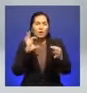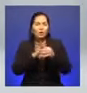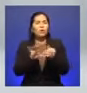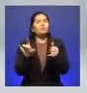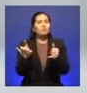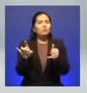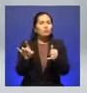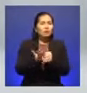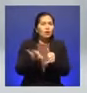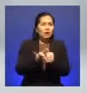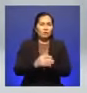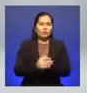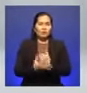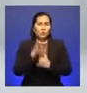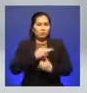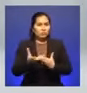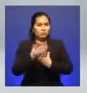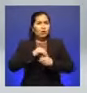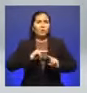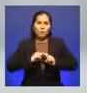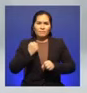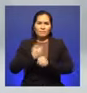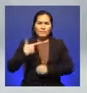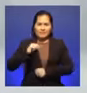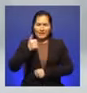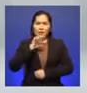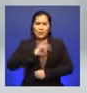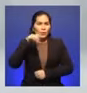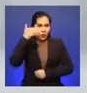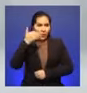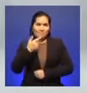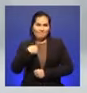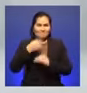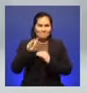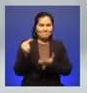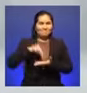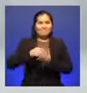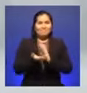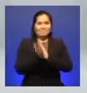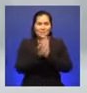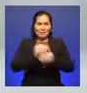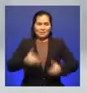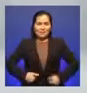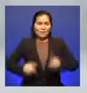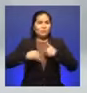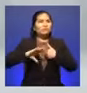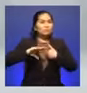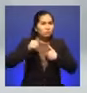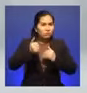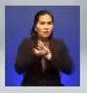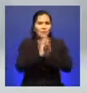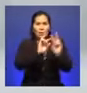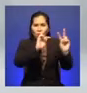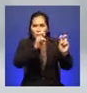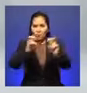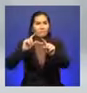ของผู้ต้องขังเองเขาจะต้องเห็นคุณค่าในตัวเองก่อนถึงจะลุกขึ้นมาเปลี่ยนแปลงคุณภาพชีวิตแล้วก็เปลี่ยนแปลงในเรื่องใ